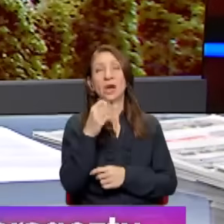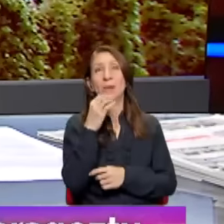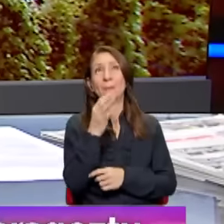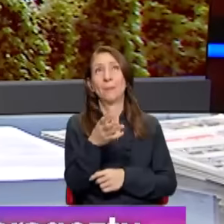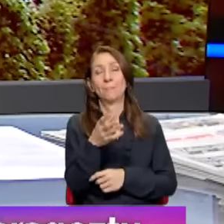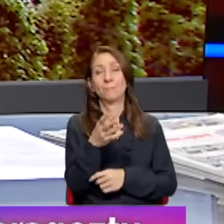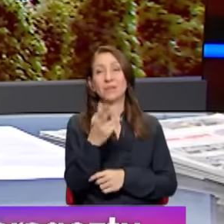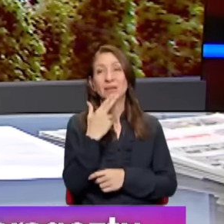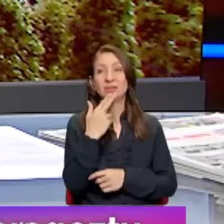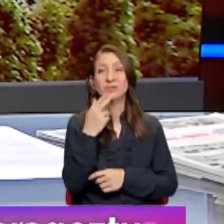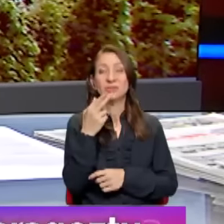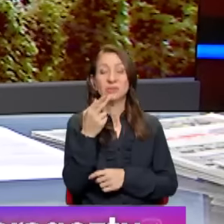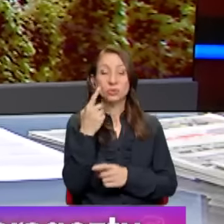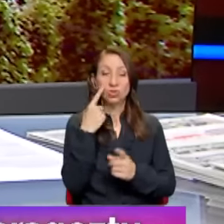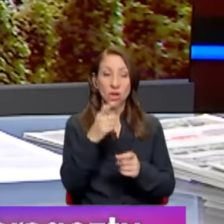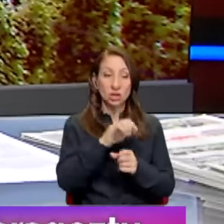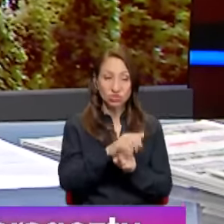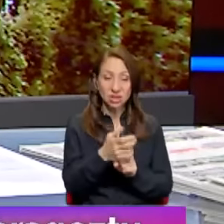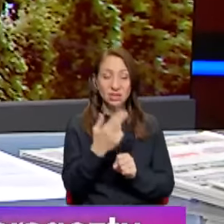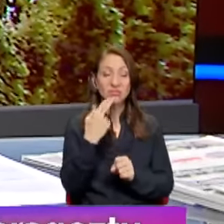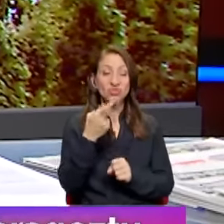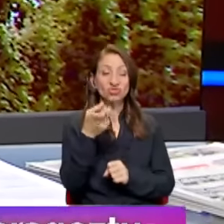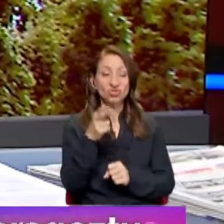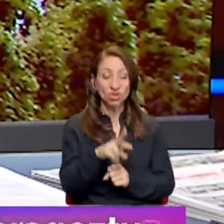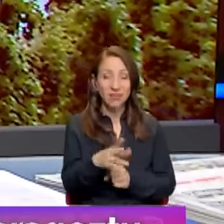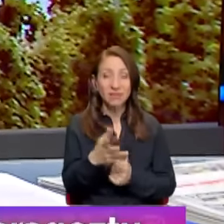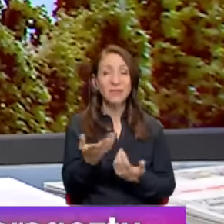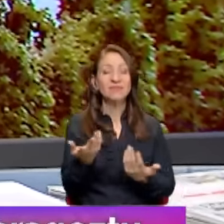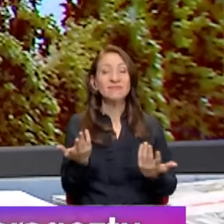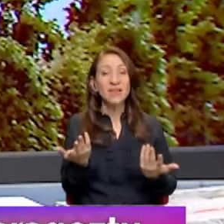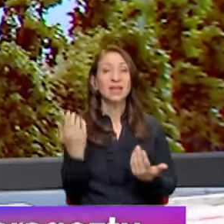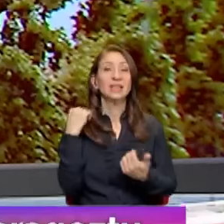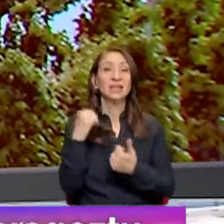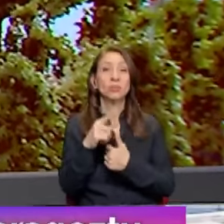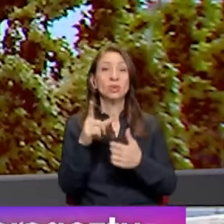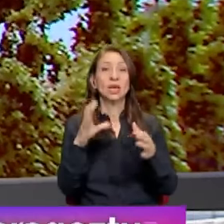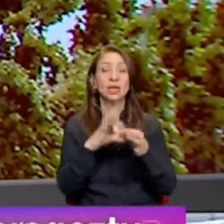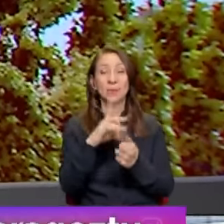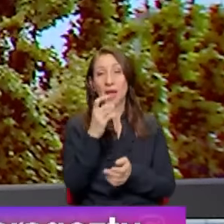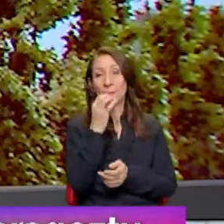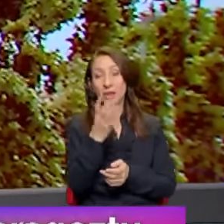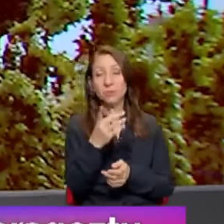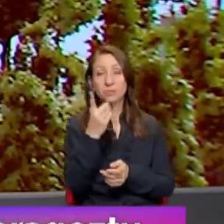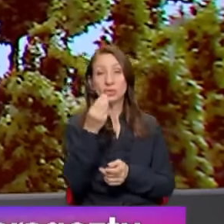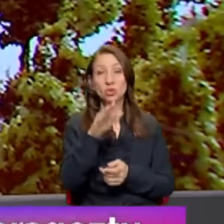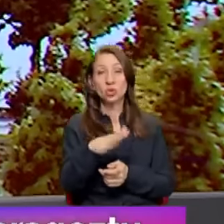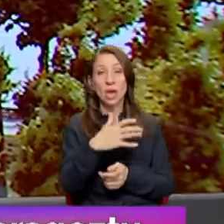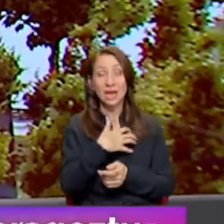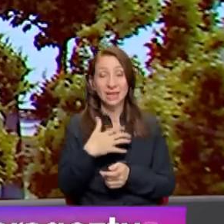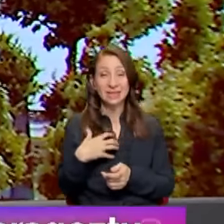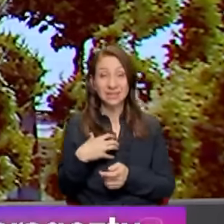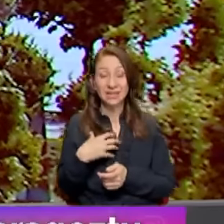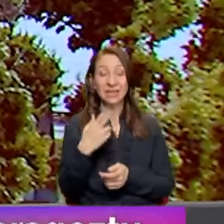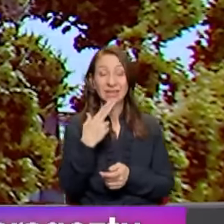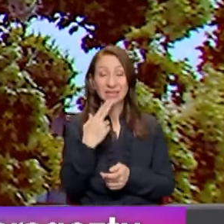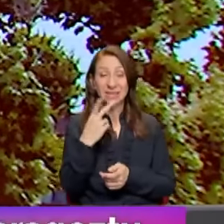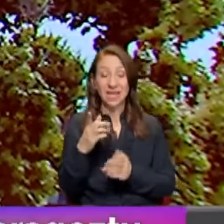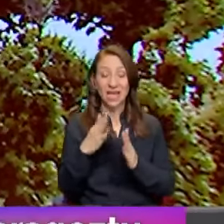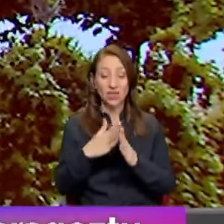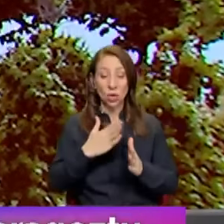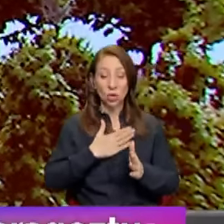haber kadınlara yönelik şiddet kadın cinayetleri ve yine buna dair bir haber bir çocuk annesi kadın